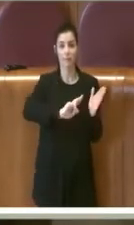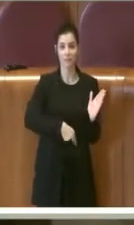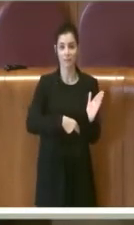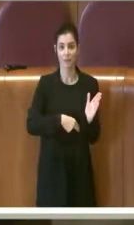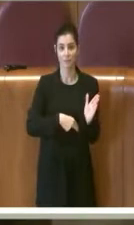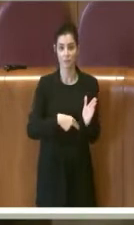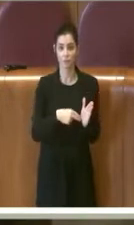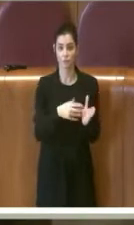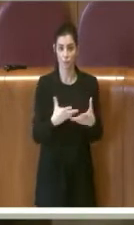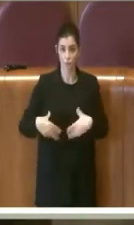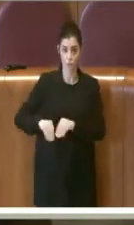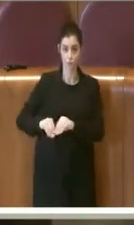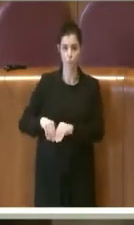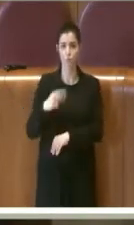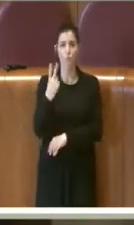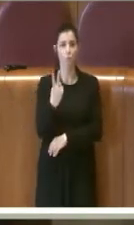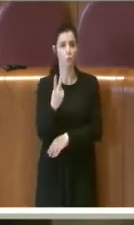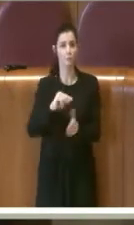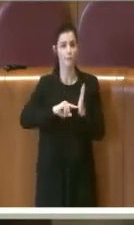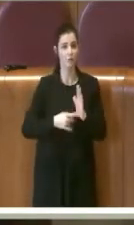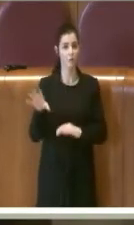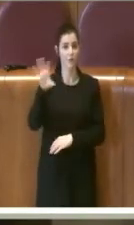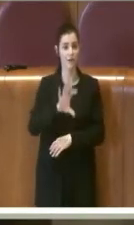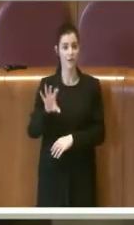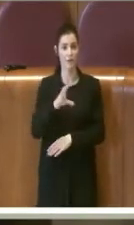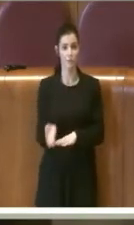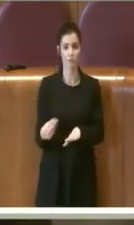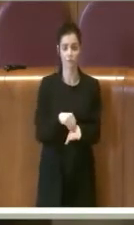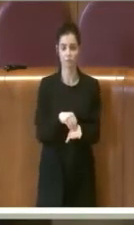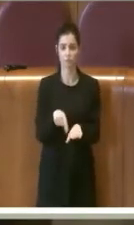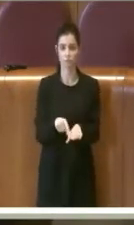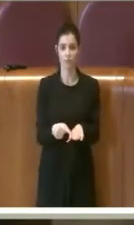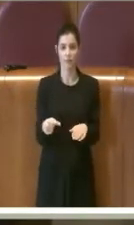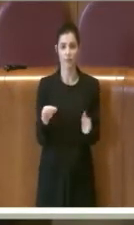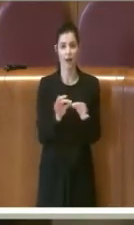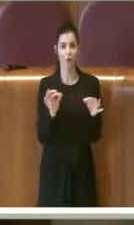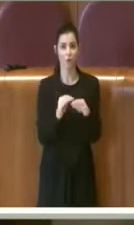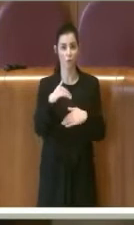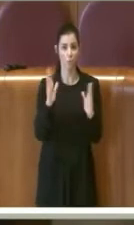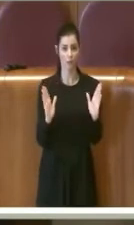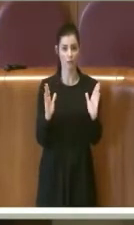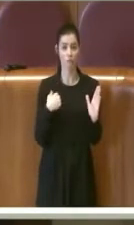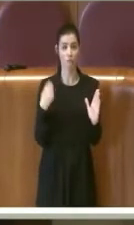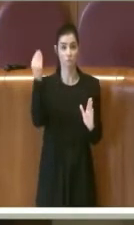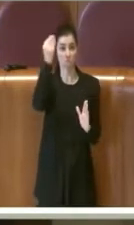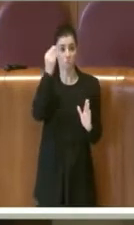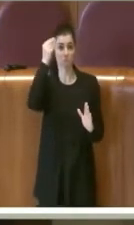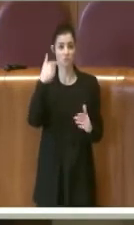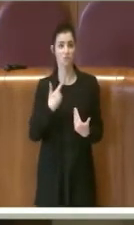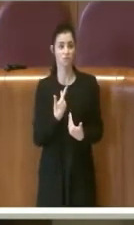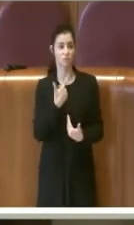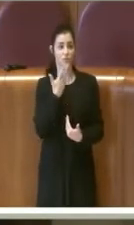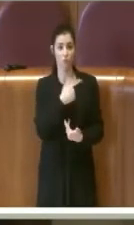giunta vengono aggiunti altri 2 milioni di euro su questa partita dell'accordo quadro, quindi immagino che ci sia la volontà